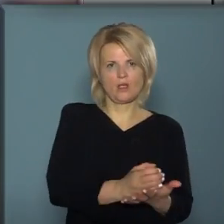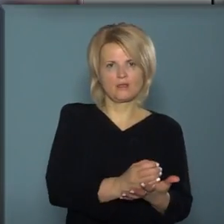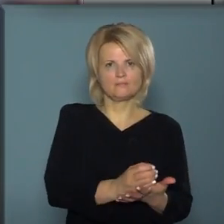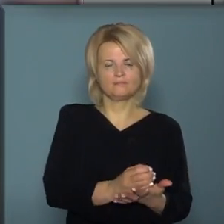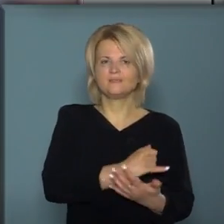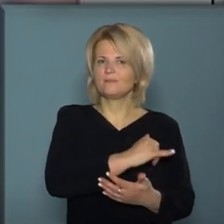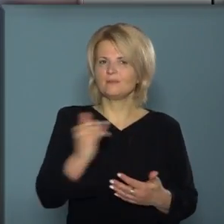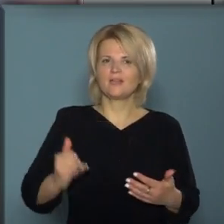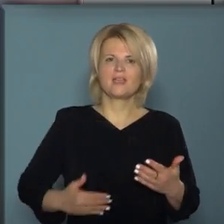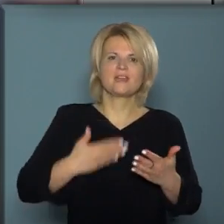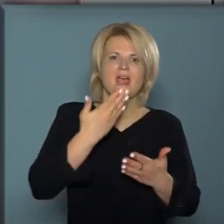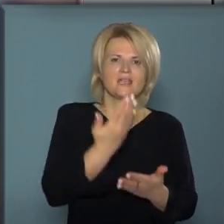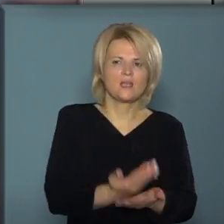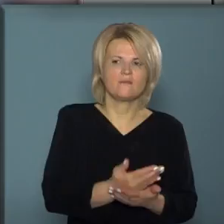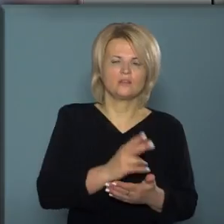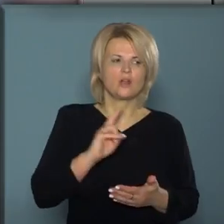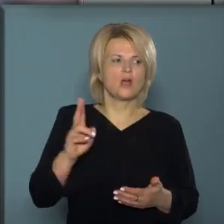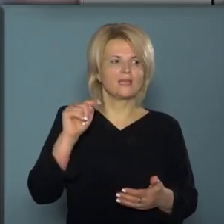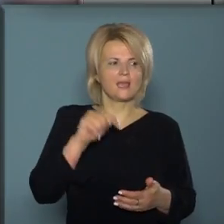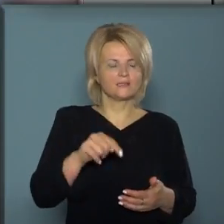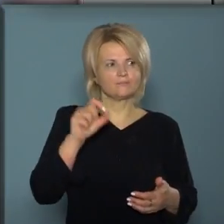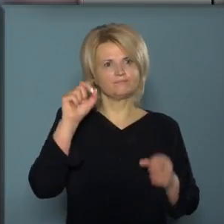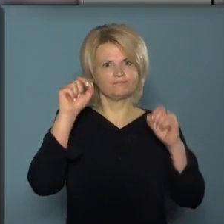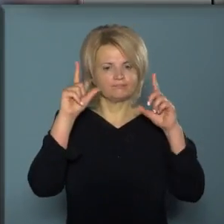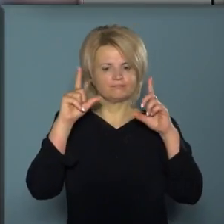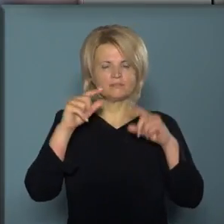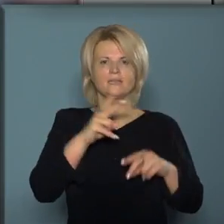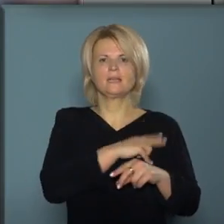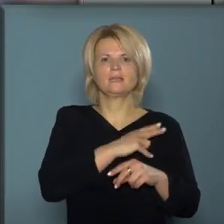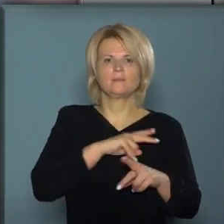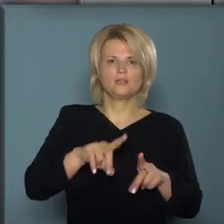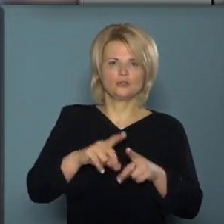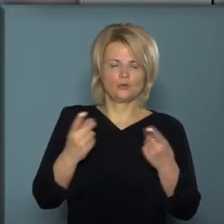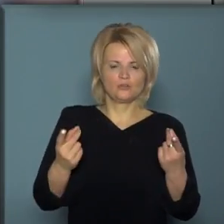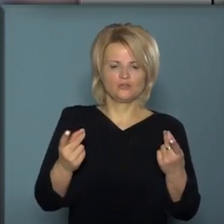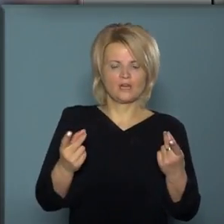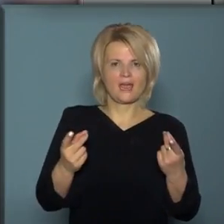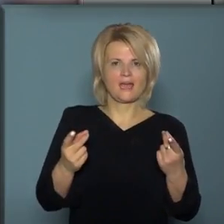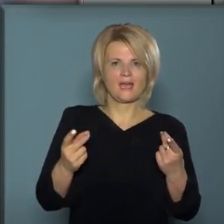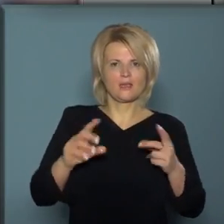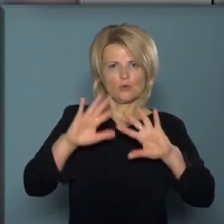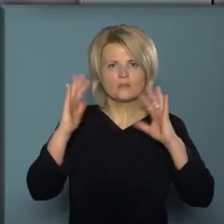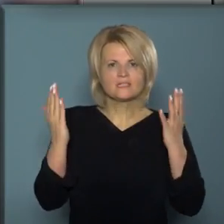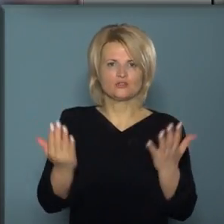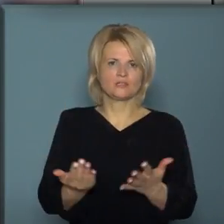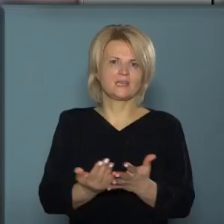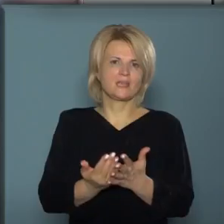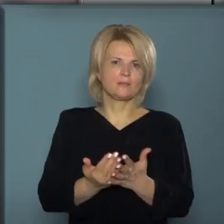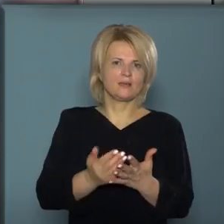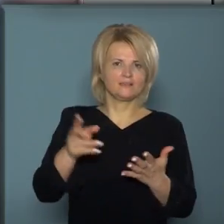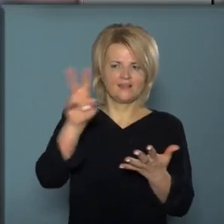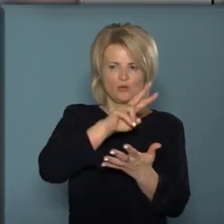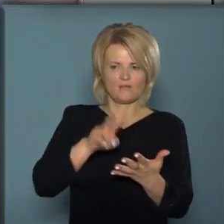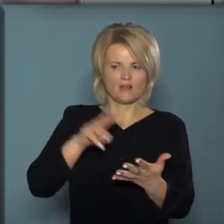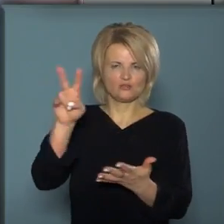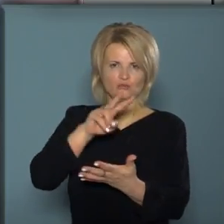javaslom mindenkinek, akinek esetleg ez felkeltette a figyelmét, hogy érdemes ezeket az újságcikkeket összességében és egészében